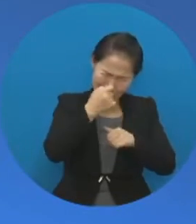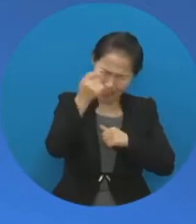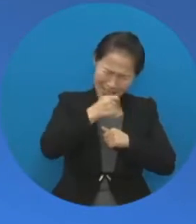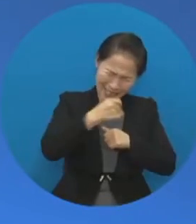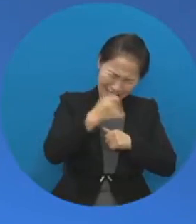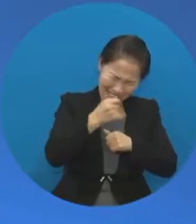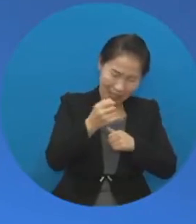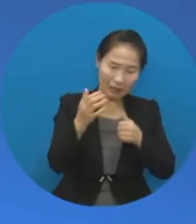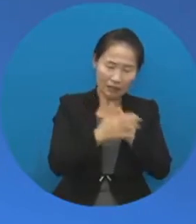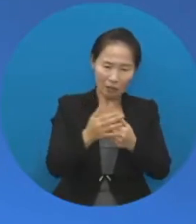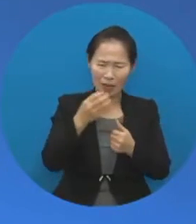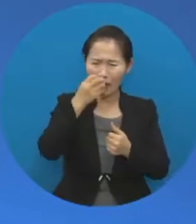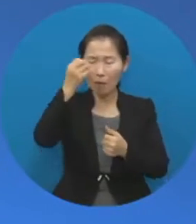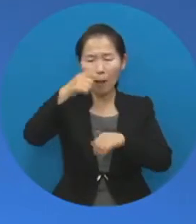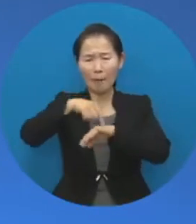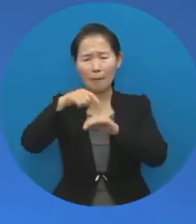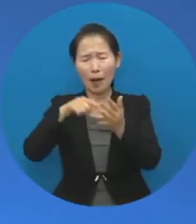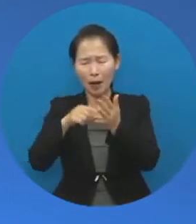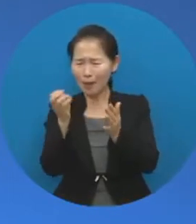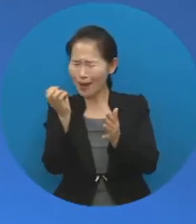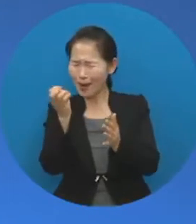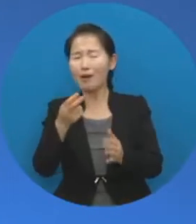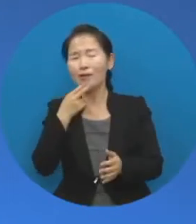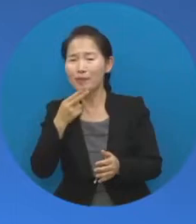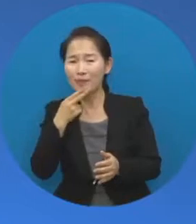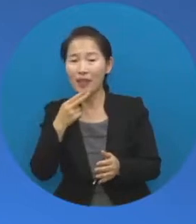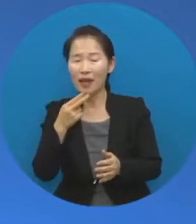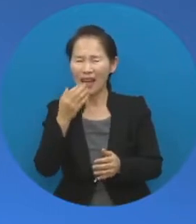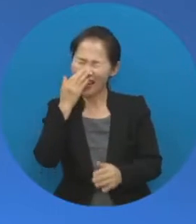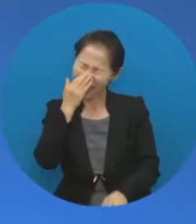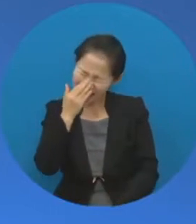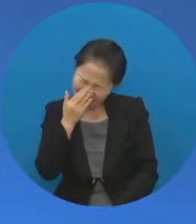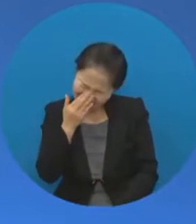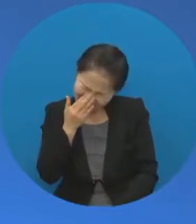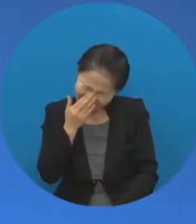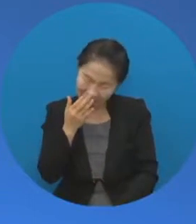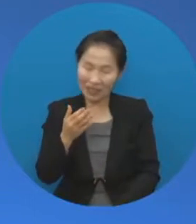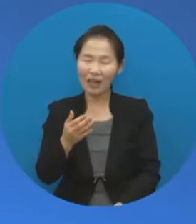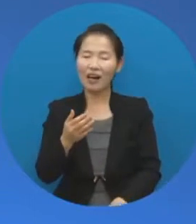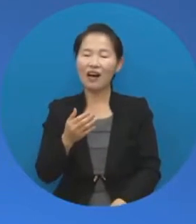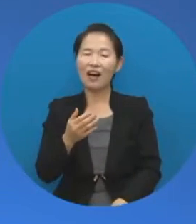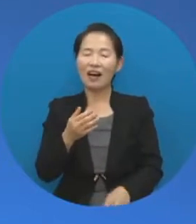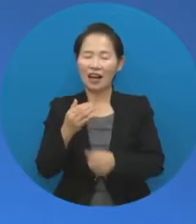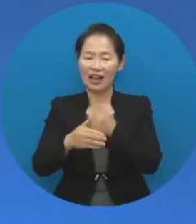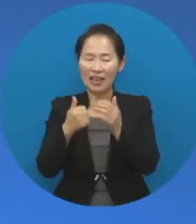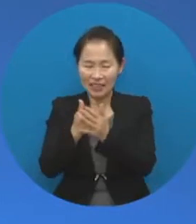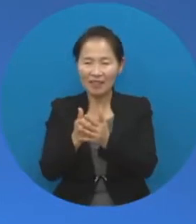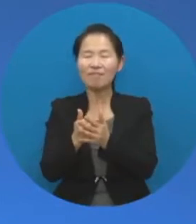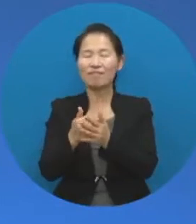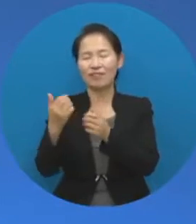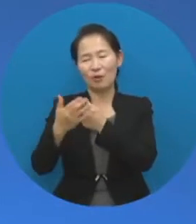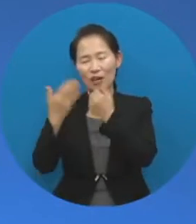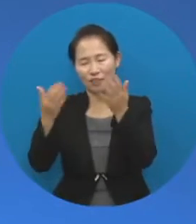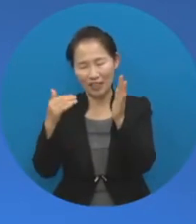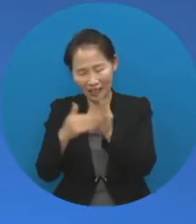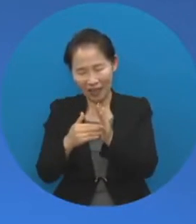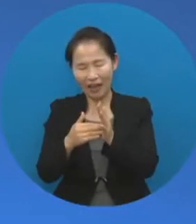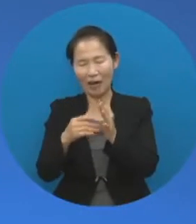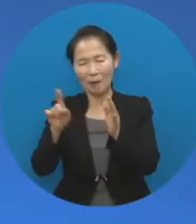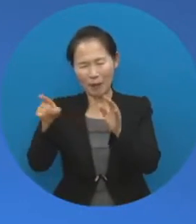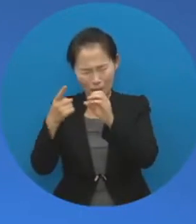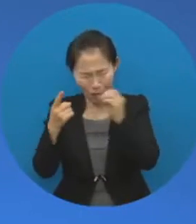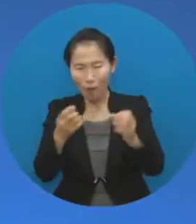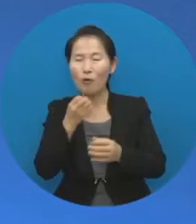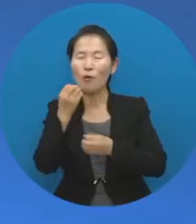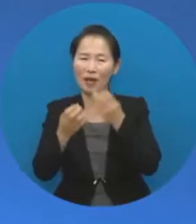저를 낮추셔가지고 그래서 진짜 이거는 하나님이 하셨습니다. 100% 고백이 되고 그래서 회사 이름을 창업할